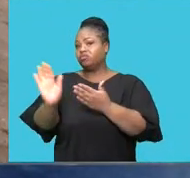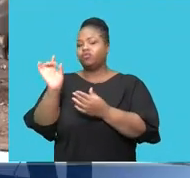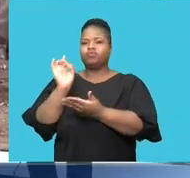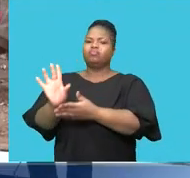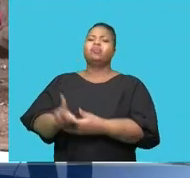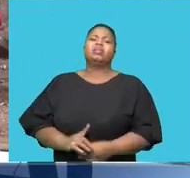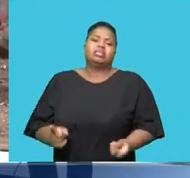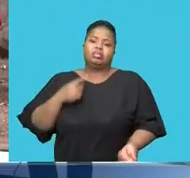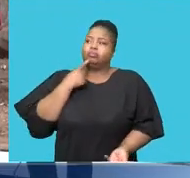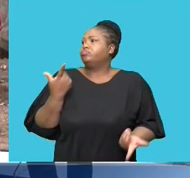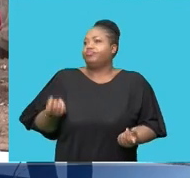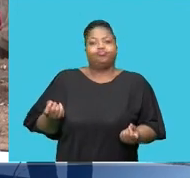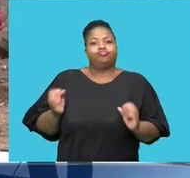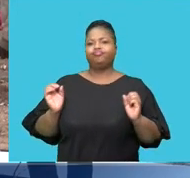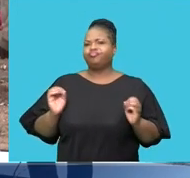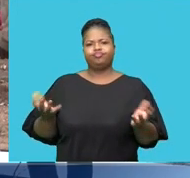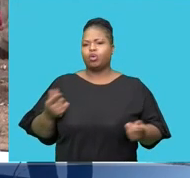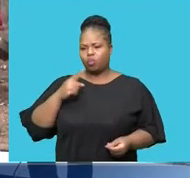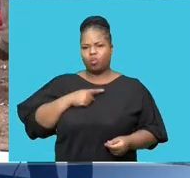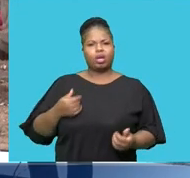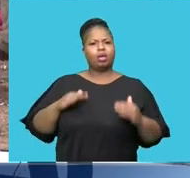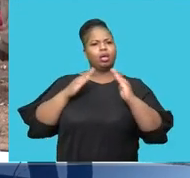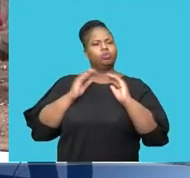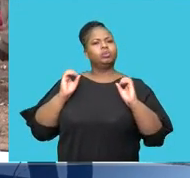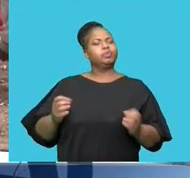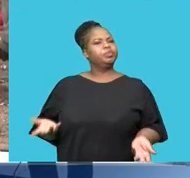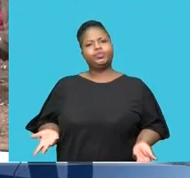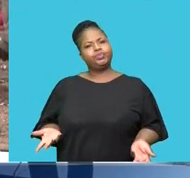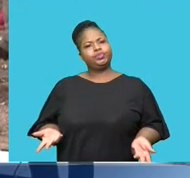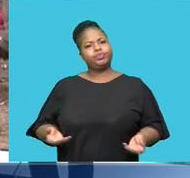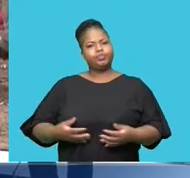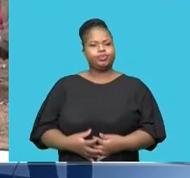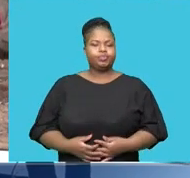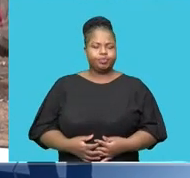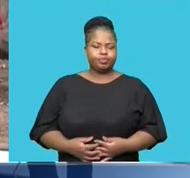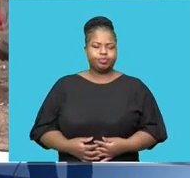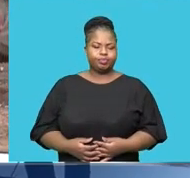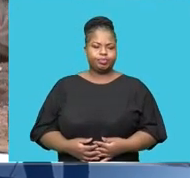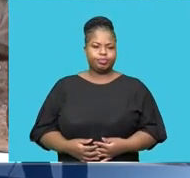into abazoyenza ngoba vele bangondinga sithebeni banandawo yokuhlala.